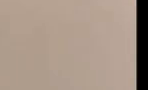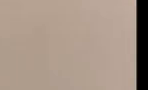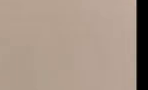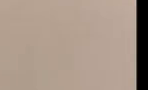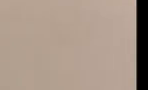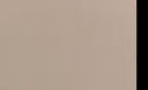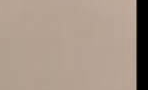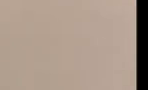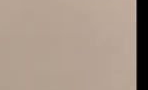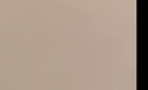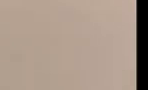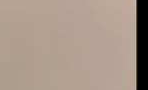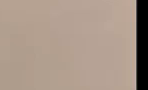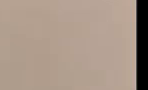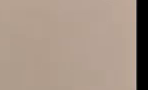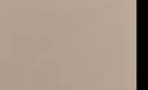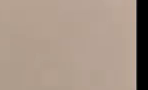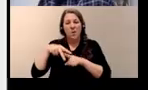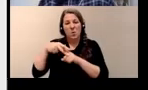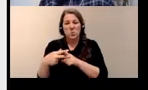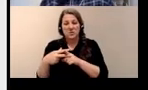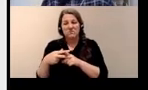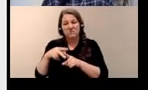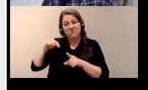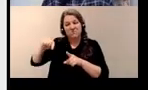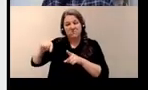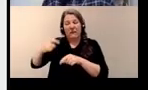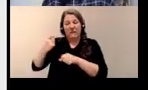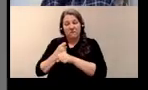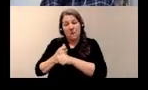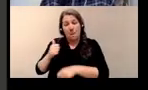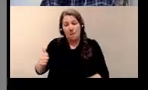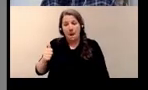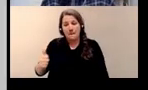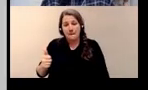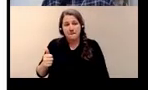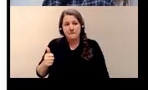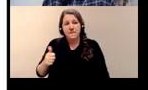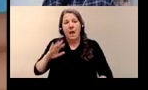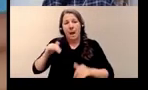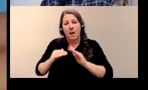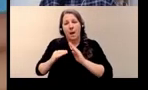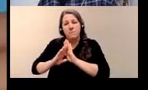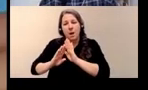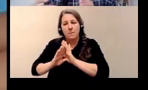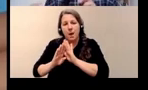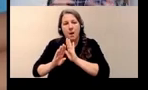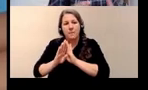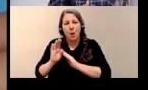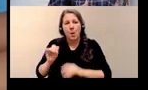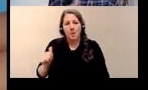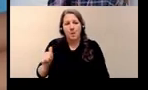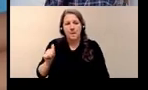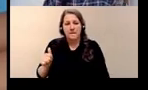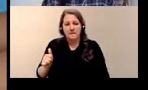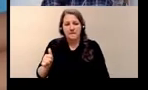souvent bricolés par les techniciens eux-mêmes, qui étaient souvent améliorés, parce que, évidemment, comme c'est des structures qui fonctionnent un peu